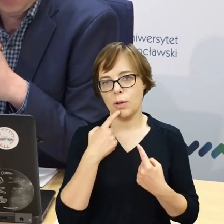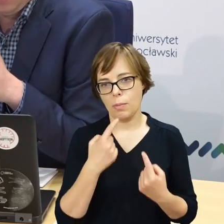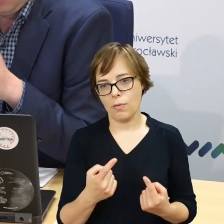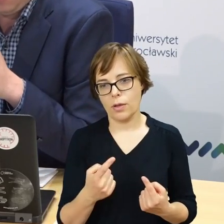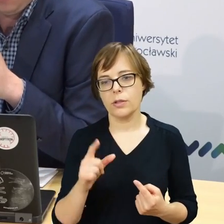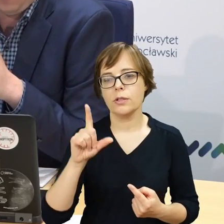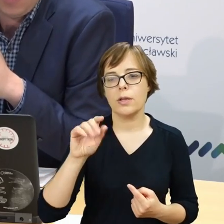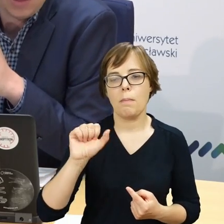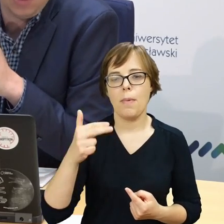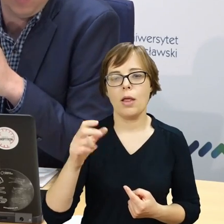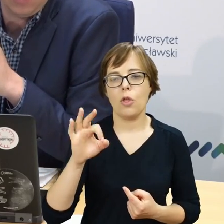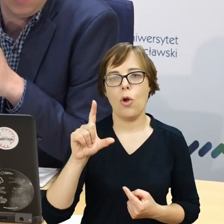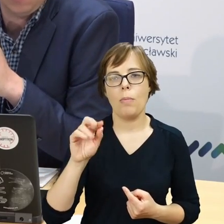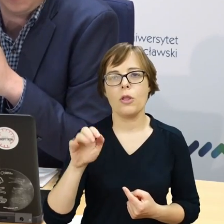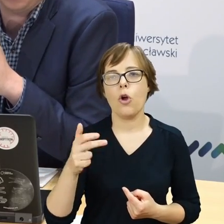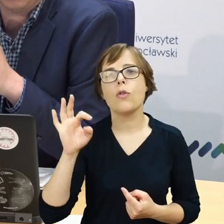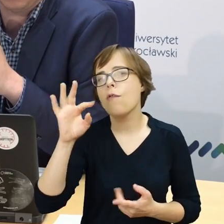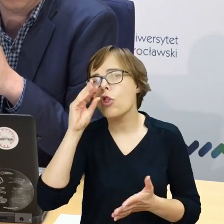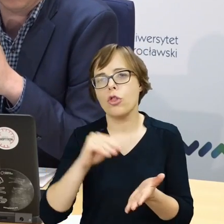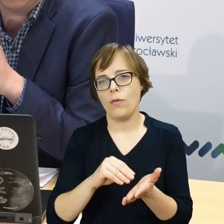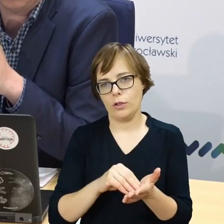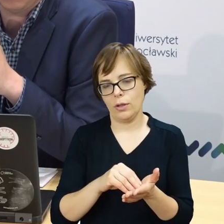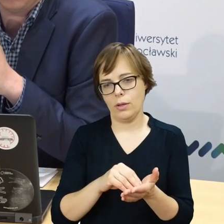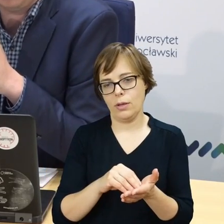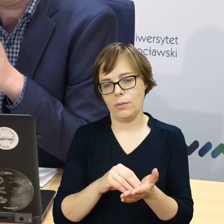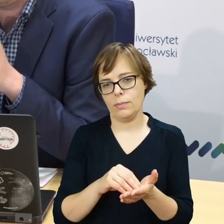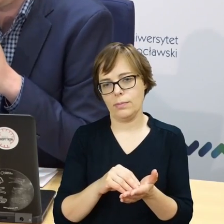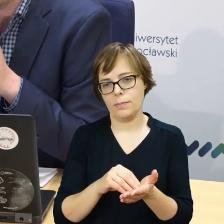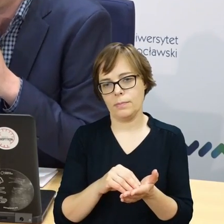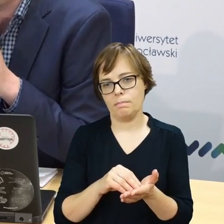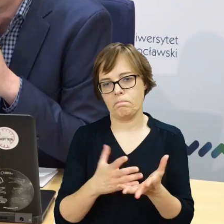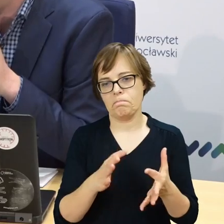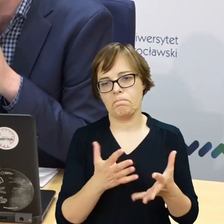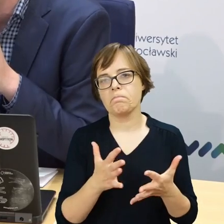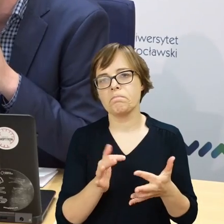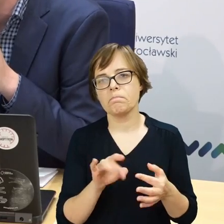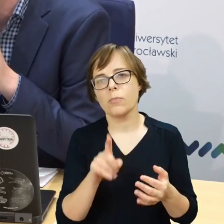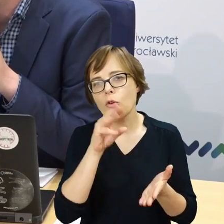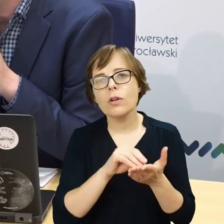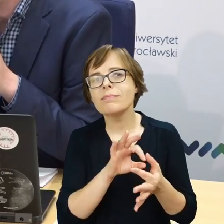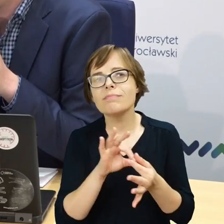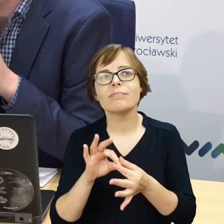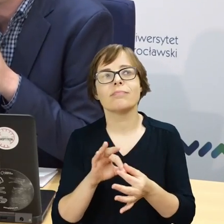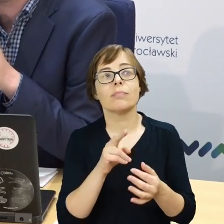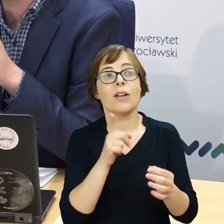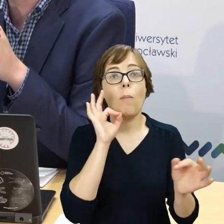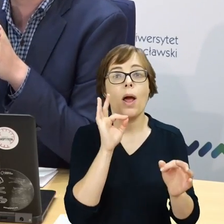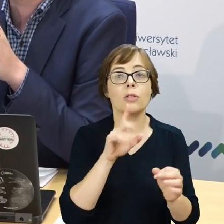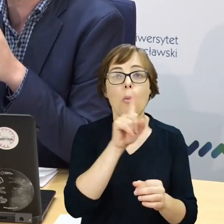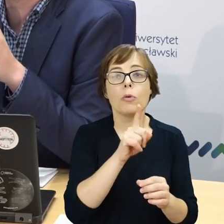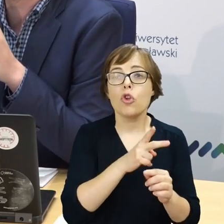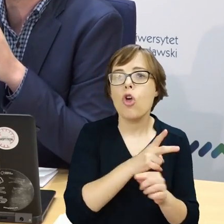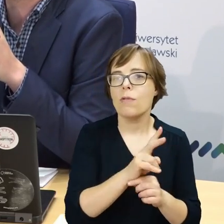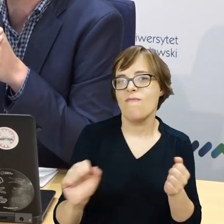ma doświadczenia związane z walką o dostęp do informacji publicznej. Nie z tego klucza